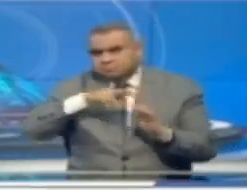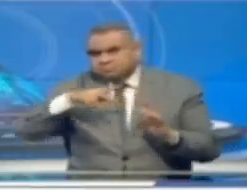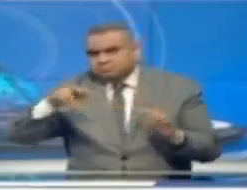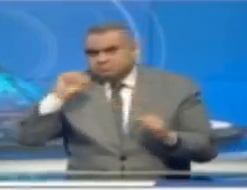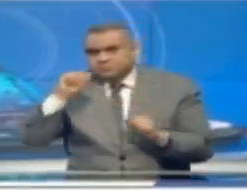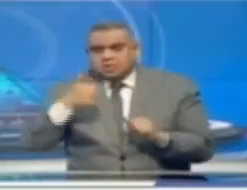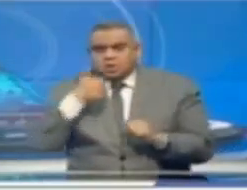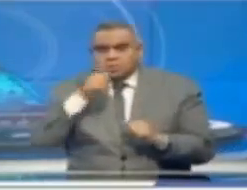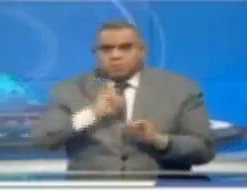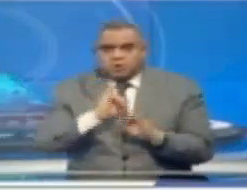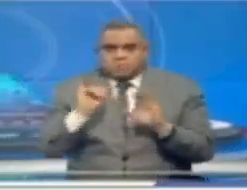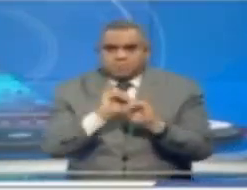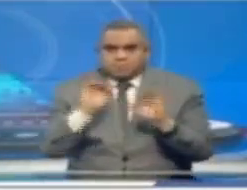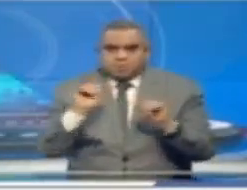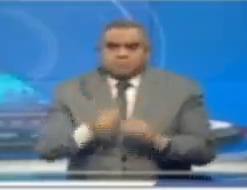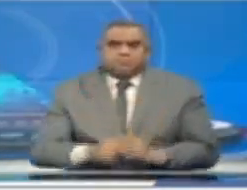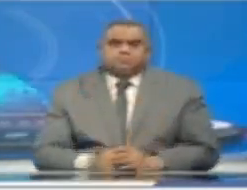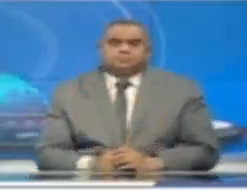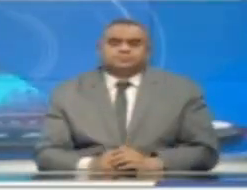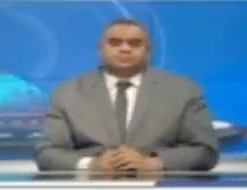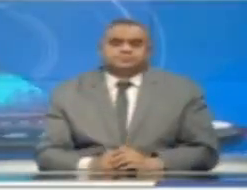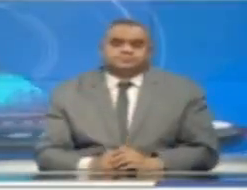المهام.